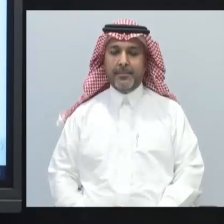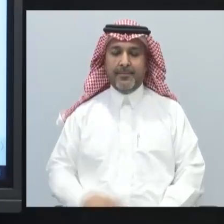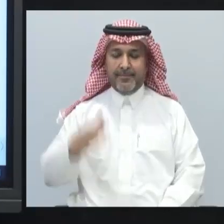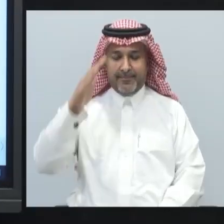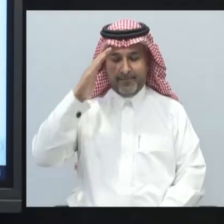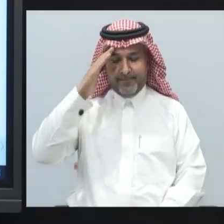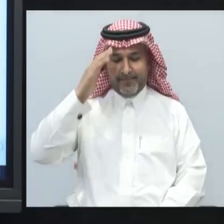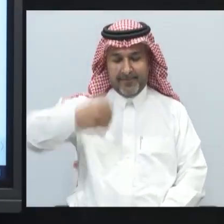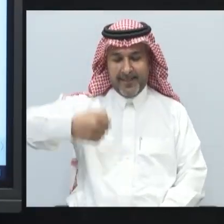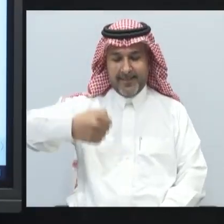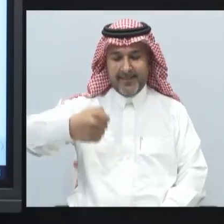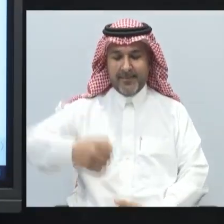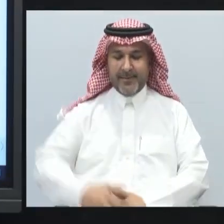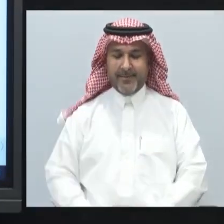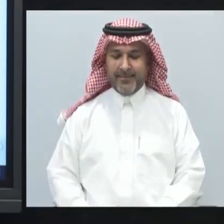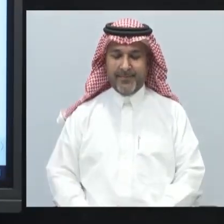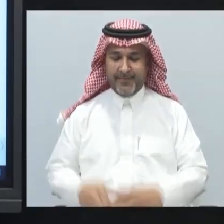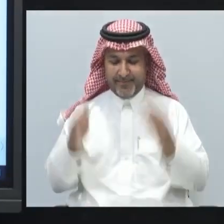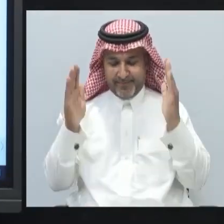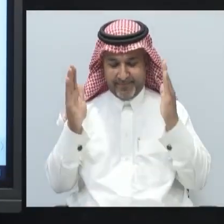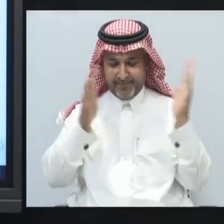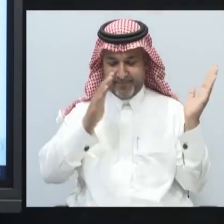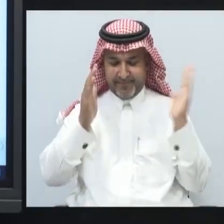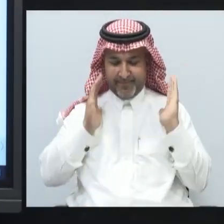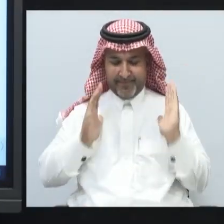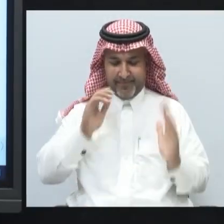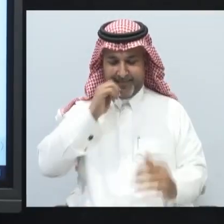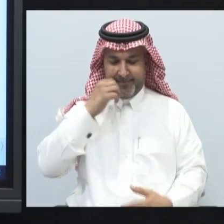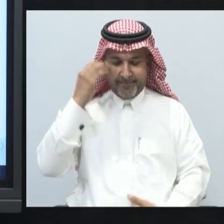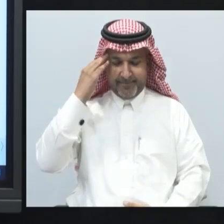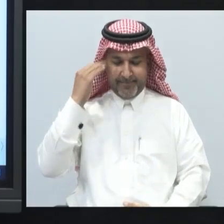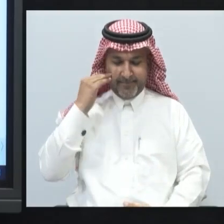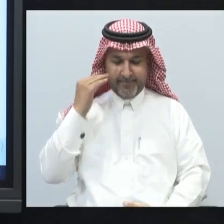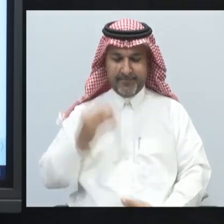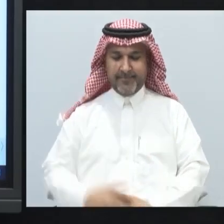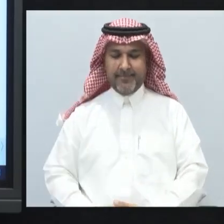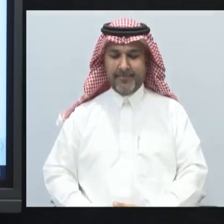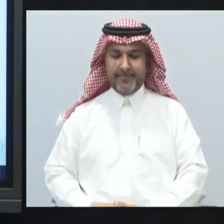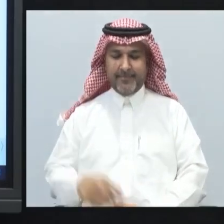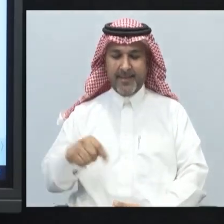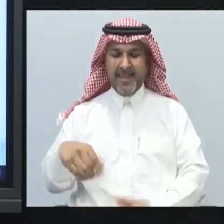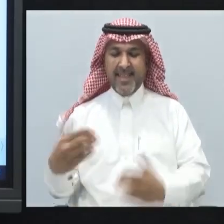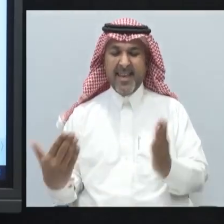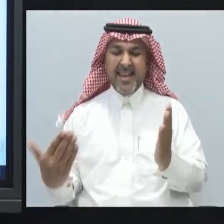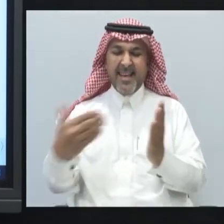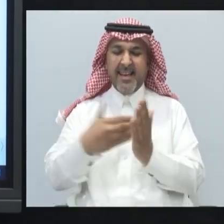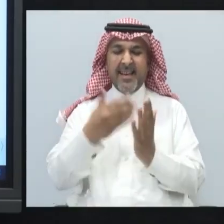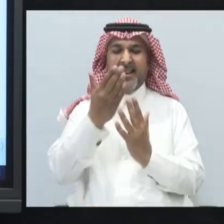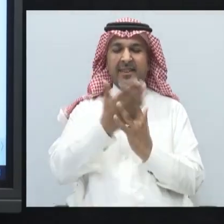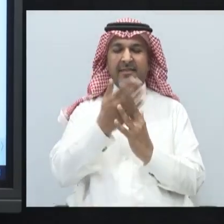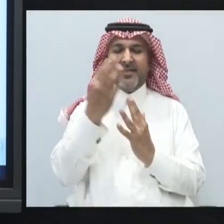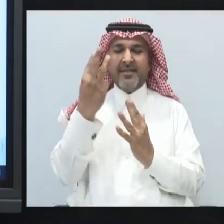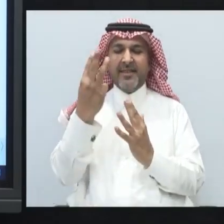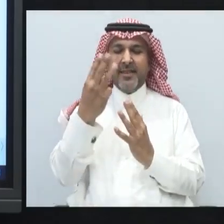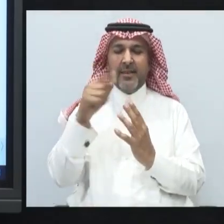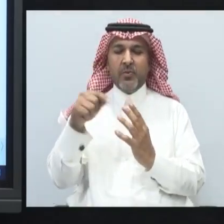السلام عليكم ورحمه الله وبركاته اهلا وسهلا بكم اعزائي الطلاب والطالبات في ختام الفصل الثالث ان شاء الله ناخذ الان